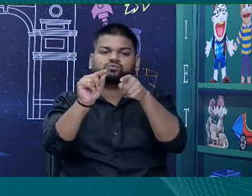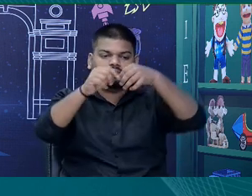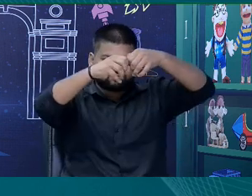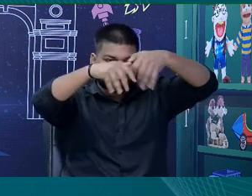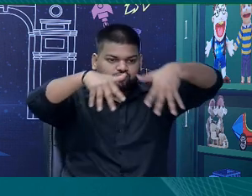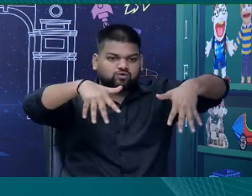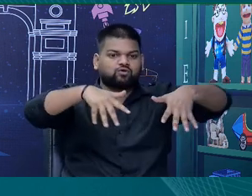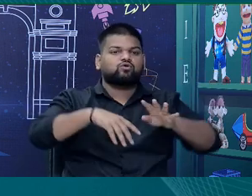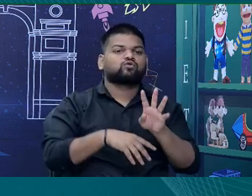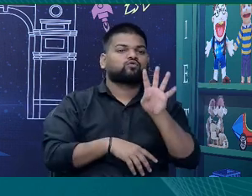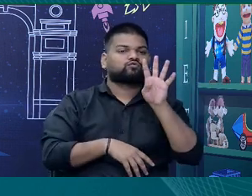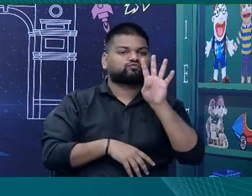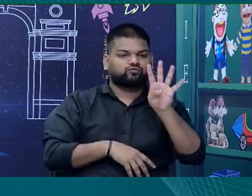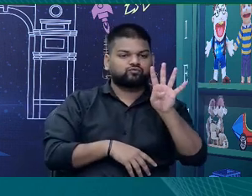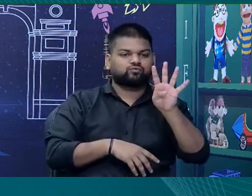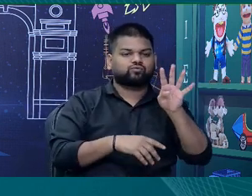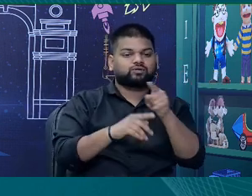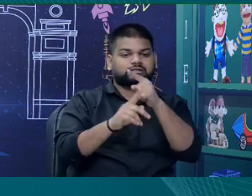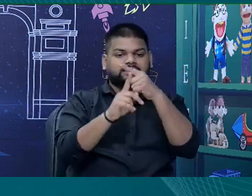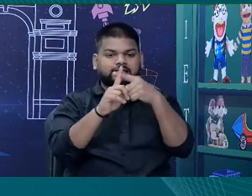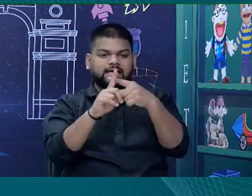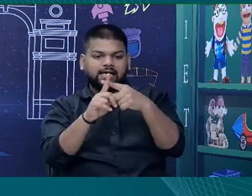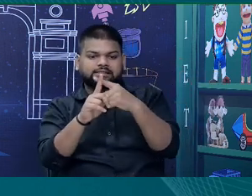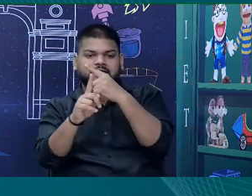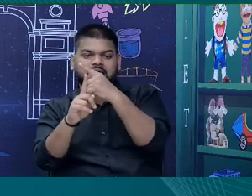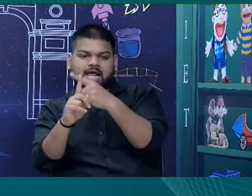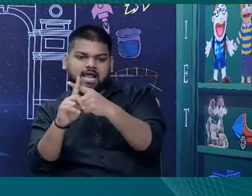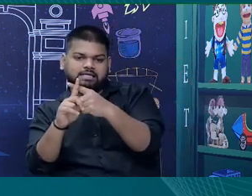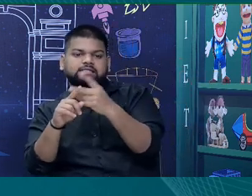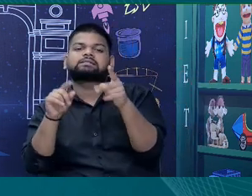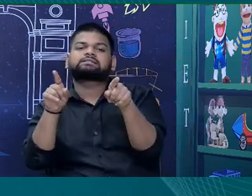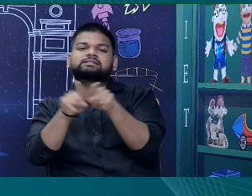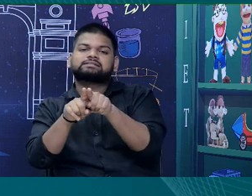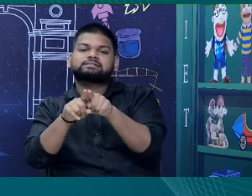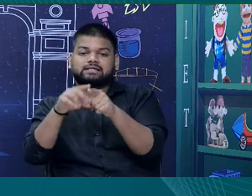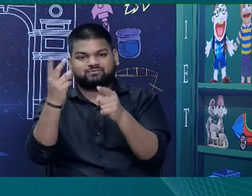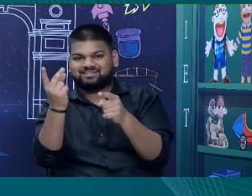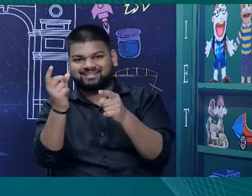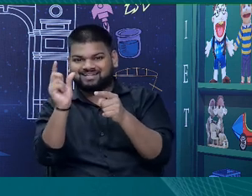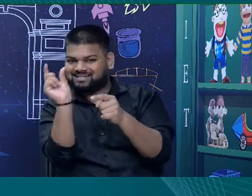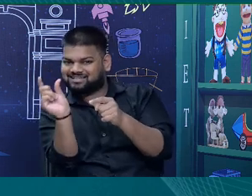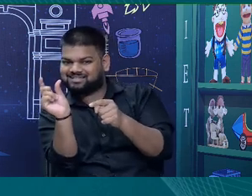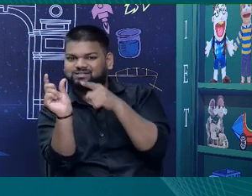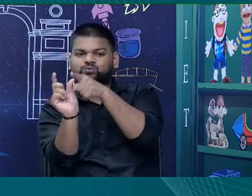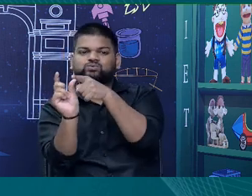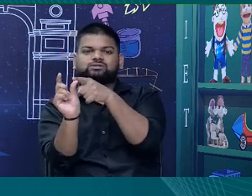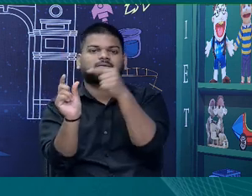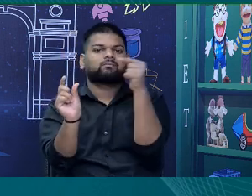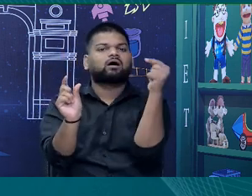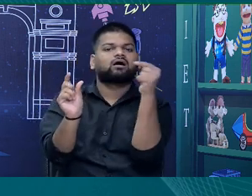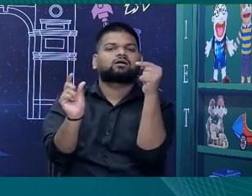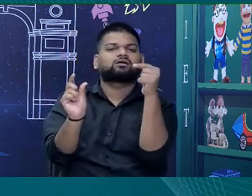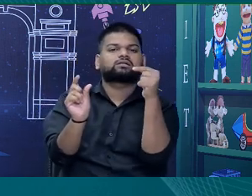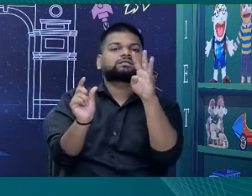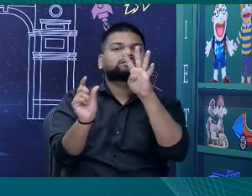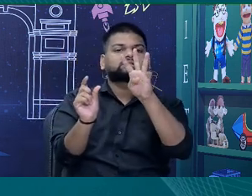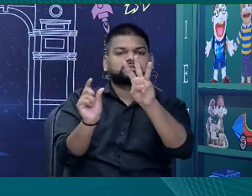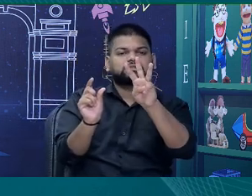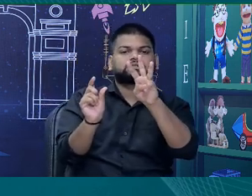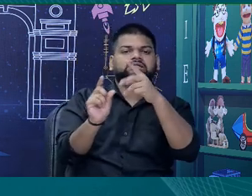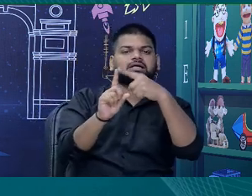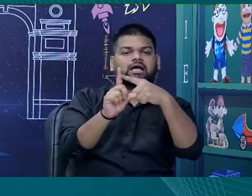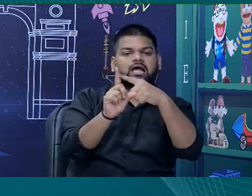यह जो 4x और एक्स है ऐसी माइंस थ्री एक्स और ए हमारा निकाल के आया है इन्हीं को हम फैक्टर्स कहते हैं फैक्टर्स